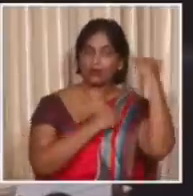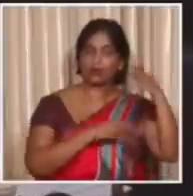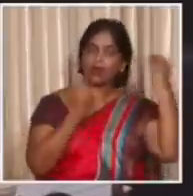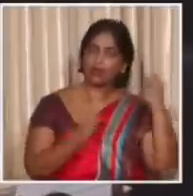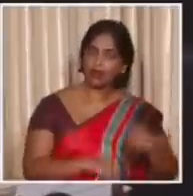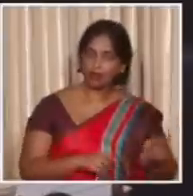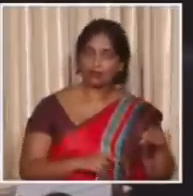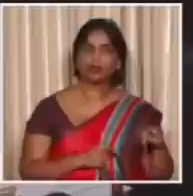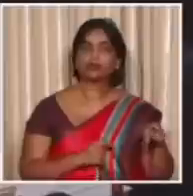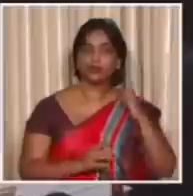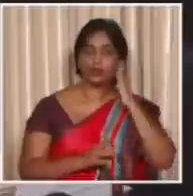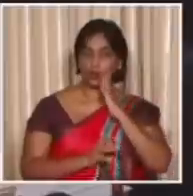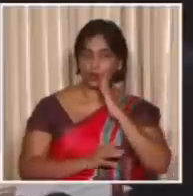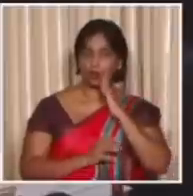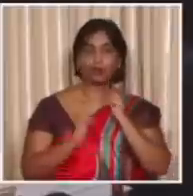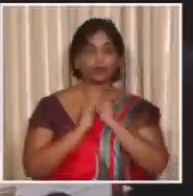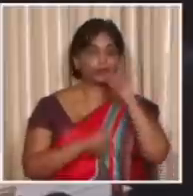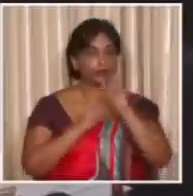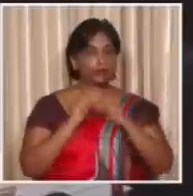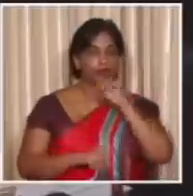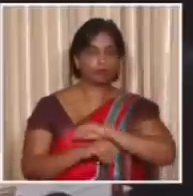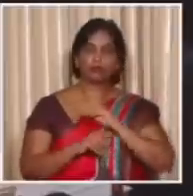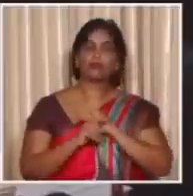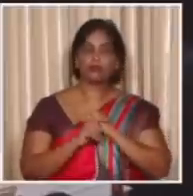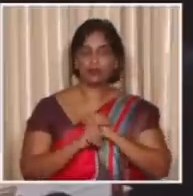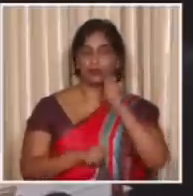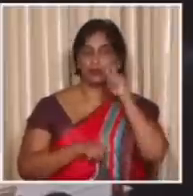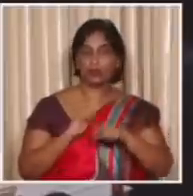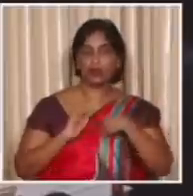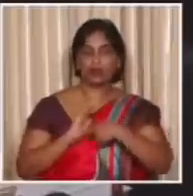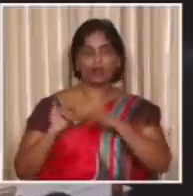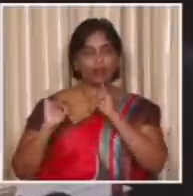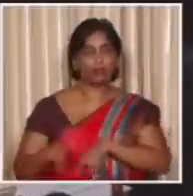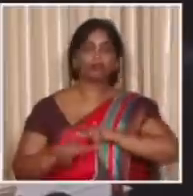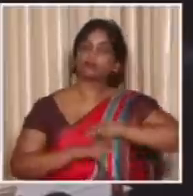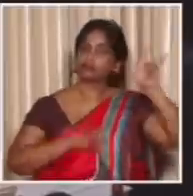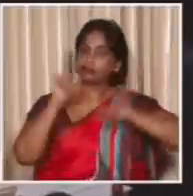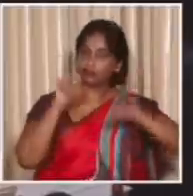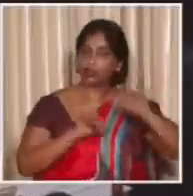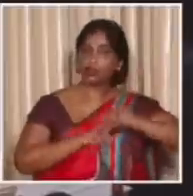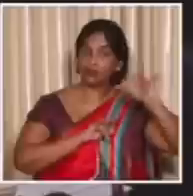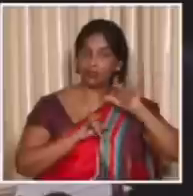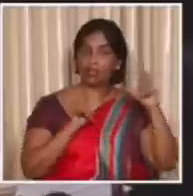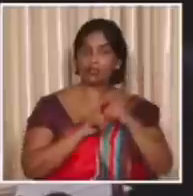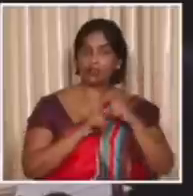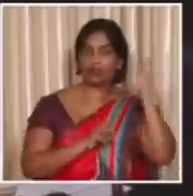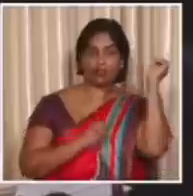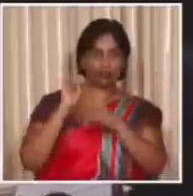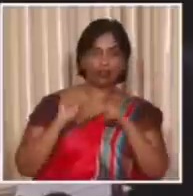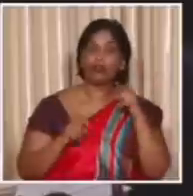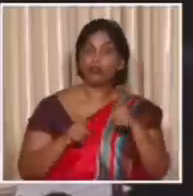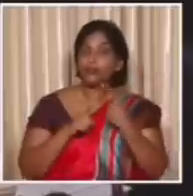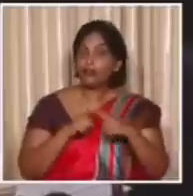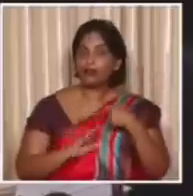කඩාවැටිලා විදේශ ශ්‍රමිකයන්ගේ විතරක් ආදායම ලැබෙන මොකද පුරවැසියන් මෙහි ජීවත් වෙන්න බැරි නිසා රට ඇරලා යනවා. රට ඇරලා ගිහින් ඩොලර් ප්‍රමාණයක් එනවා.